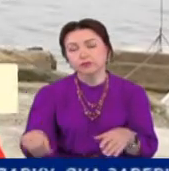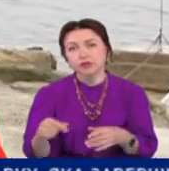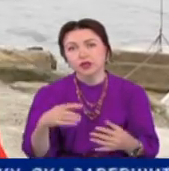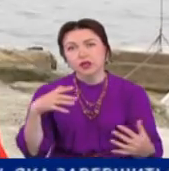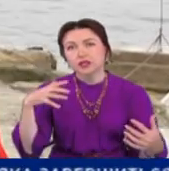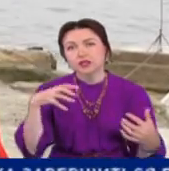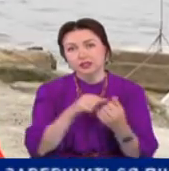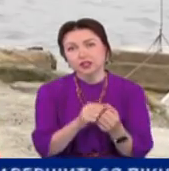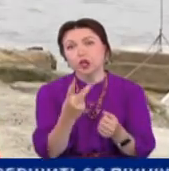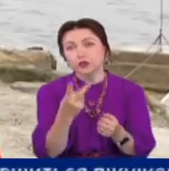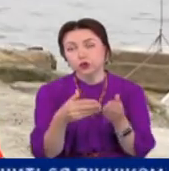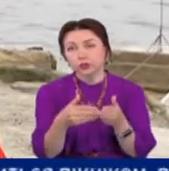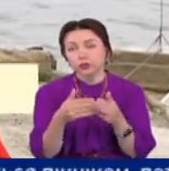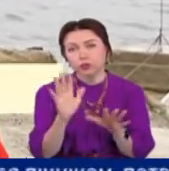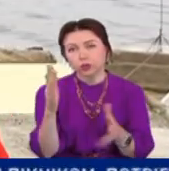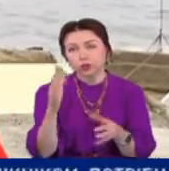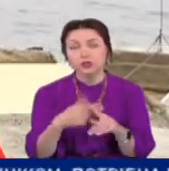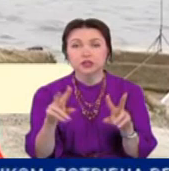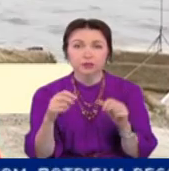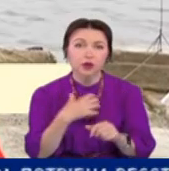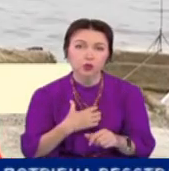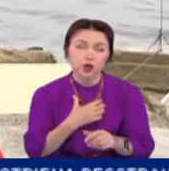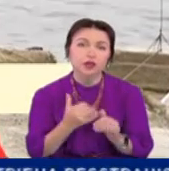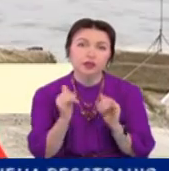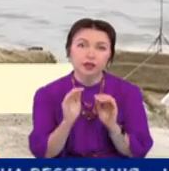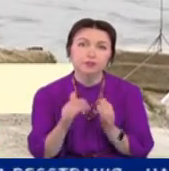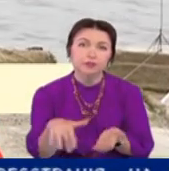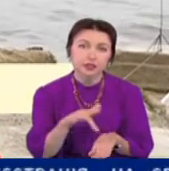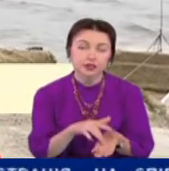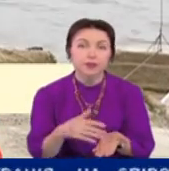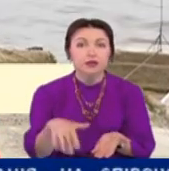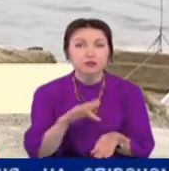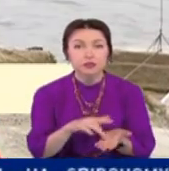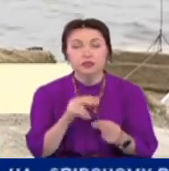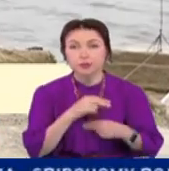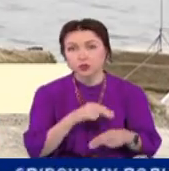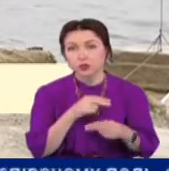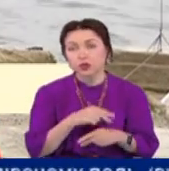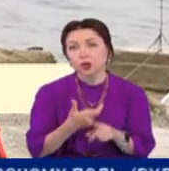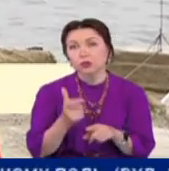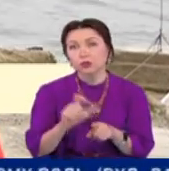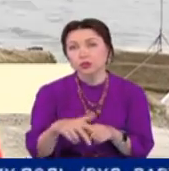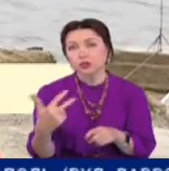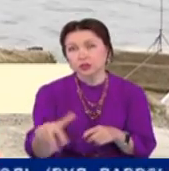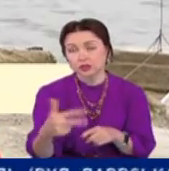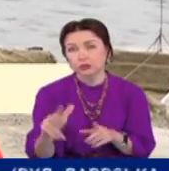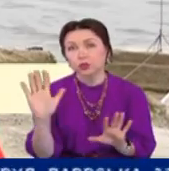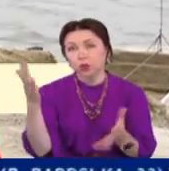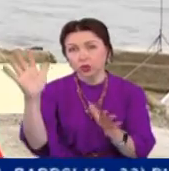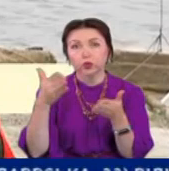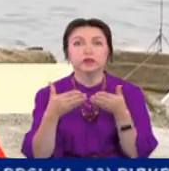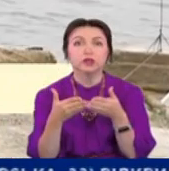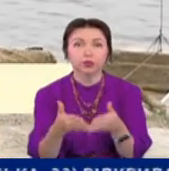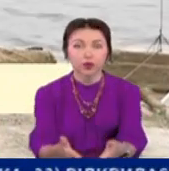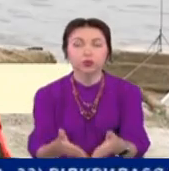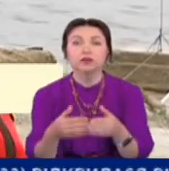теплоходів прогулянкових. Тема актуальна для міста, тому що в місті працює понад 30 прогулянкових теплоходів. І от